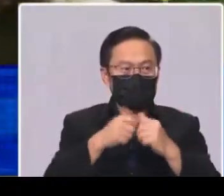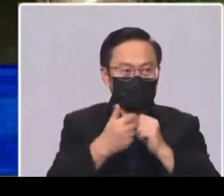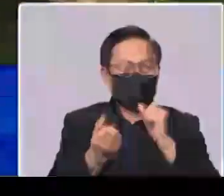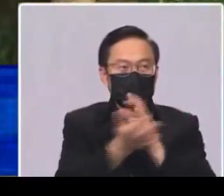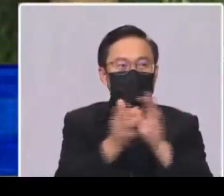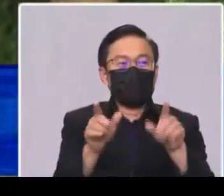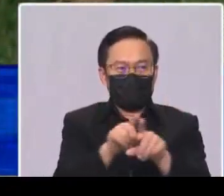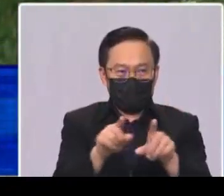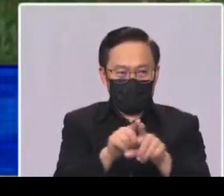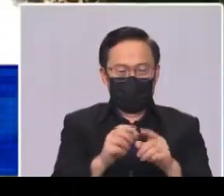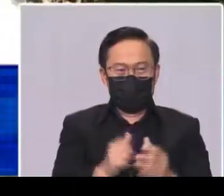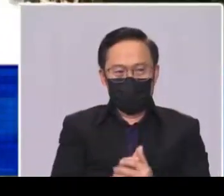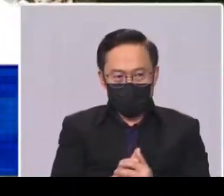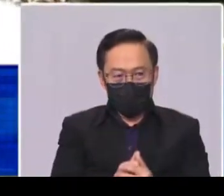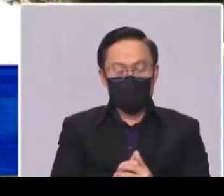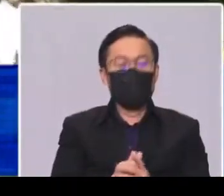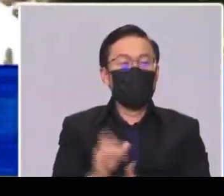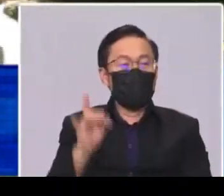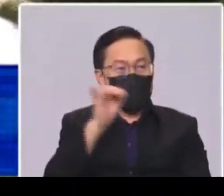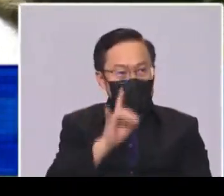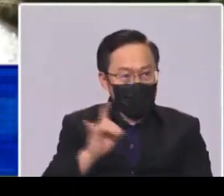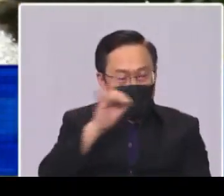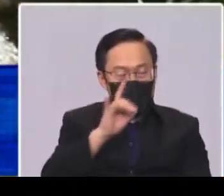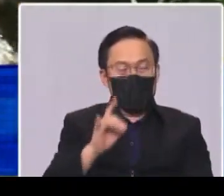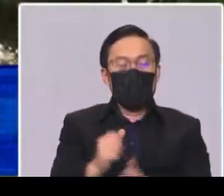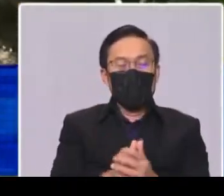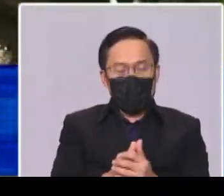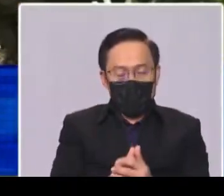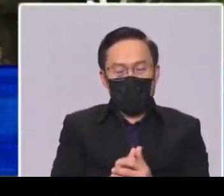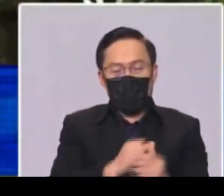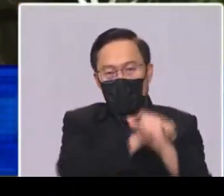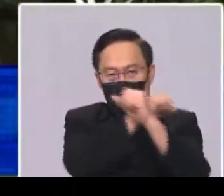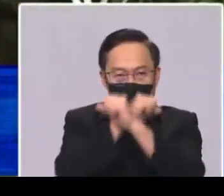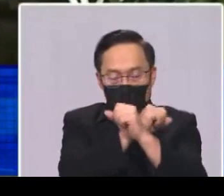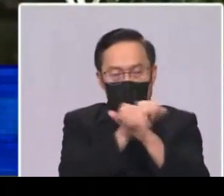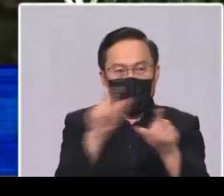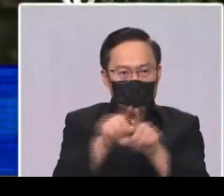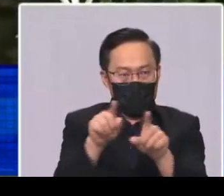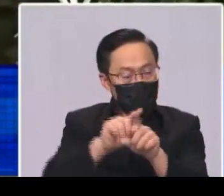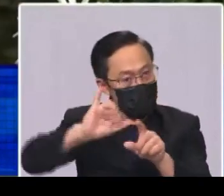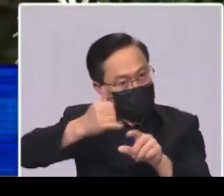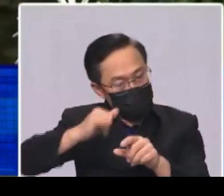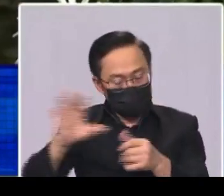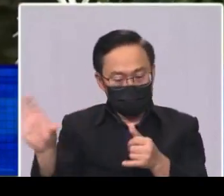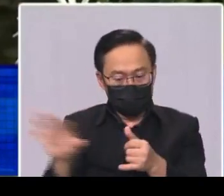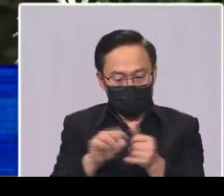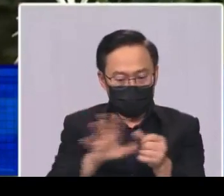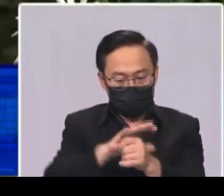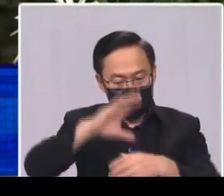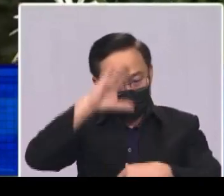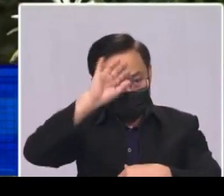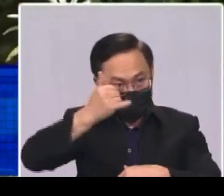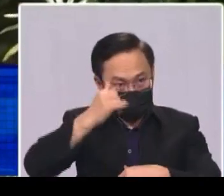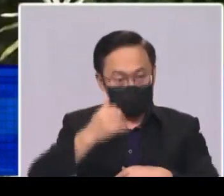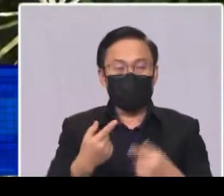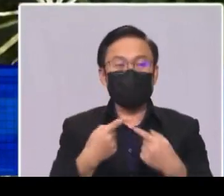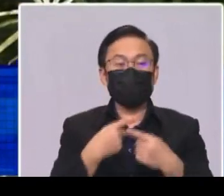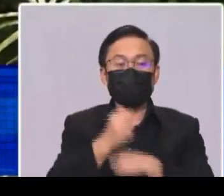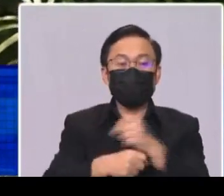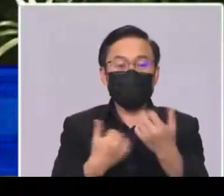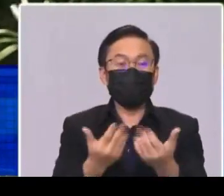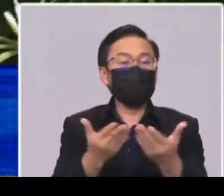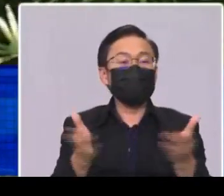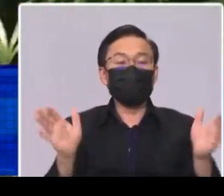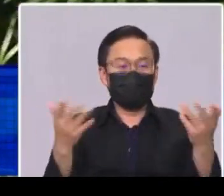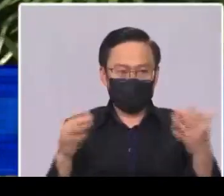ปกตินะคุณพีรวัสน้ำต้องกดตัวด้วยนะใช่ๆต้องเก็บตรงเก็บตัวกันไปนะคะแต่ปีนี้กลับมาได้เหมือนเดิมแล้วนะคะคุณผู้ชมคะ